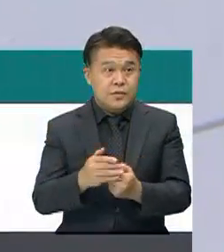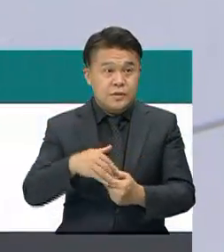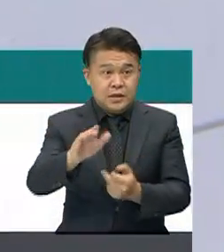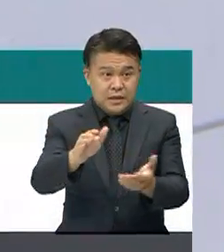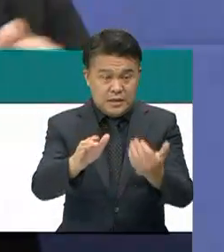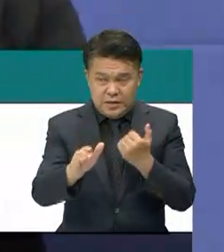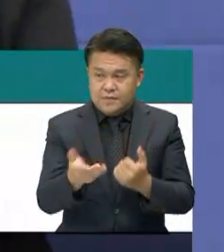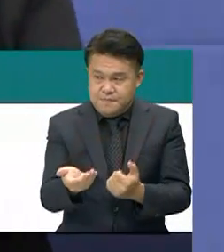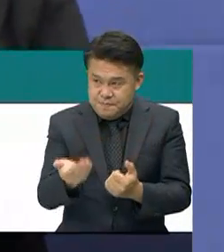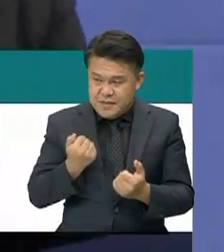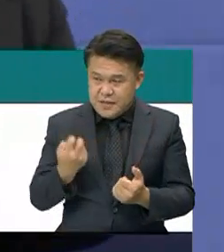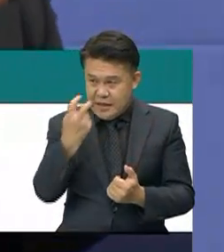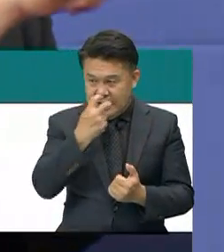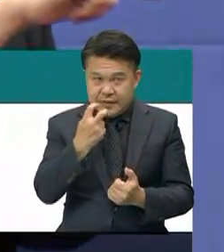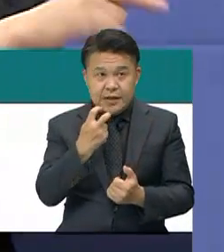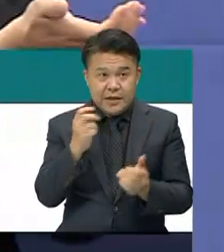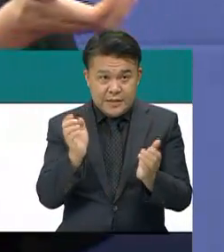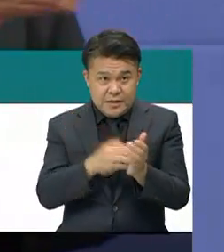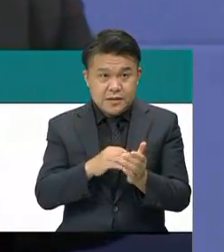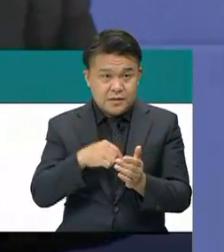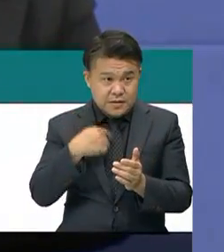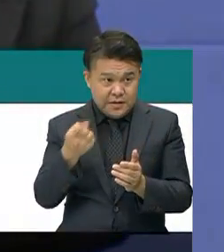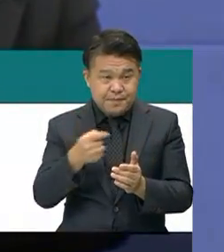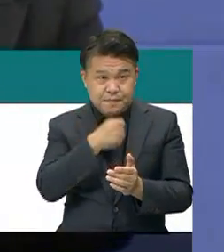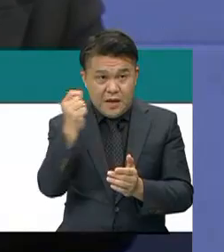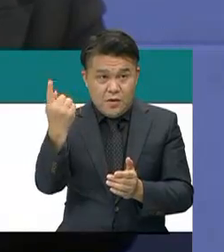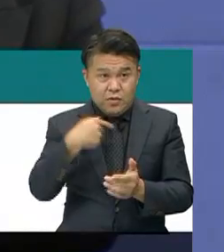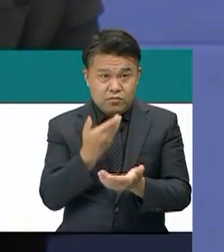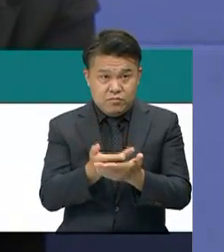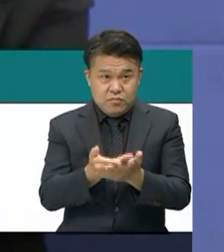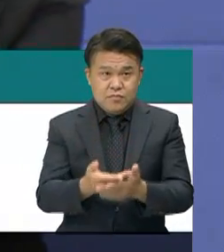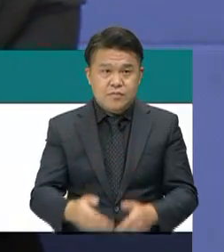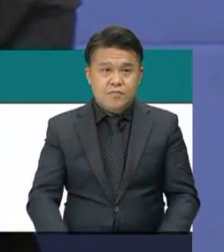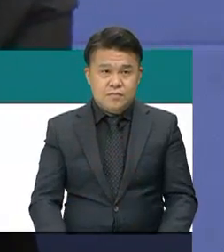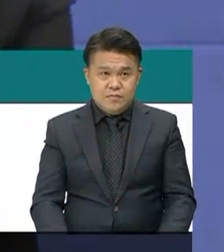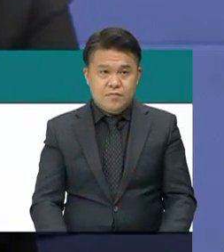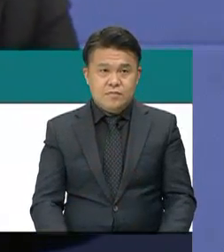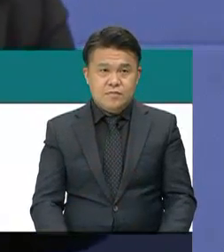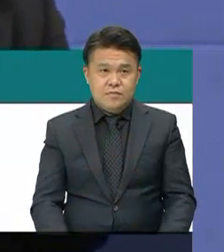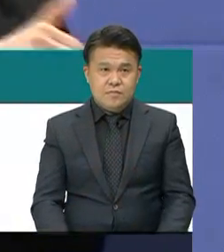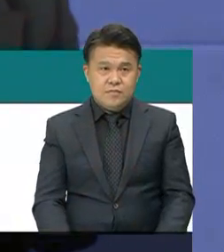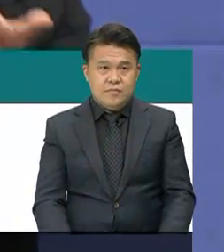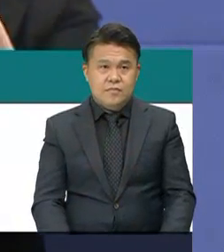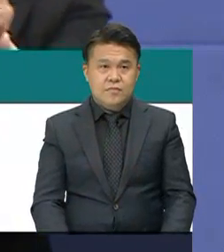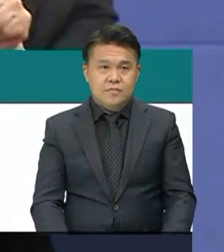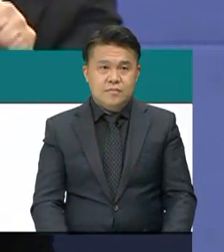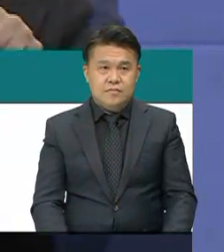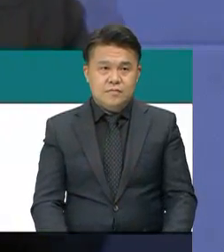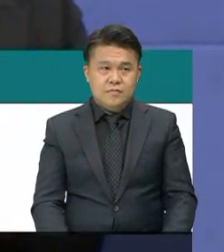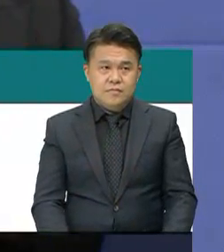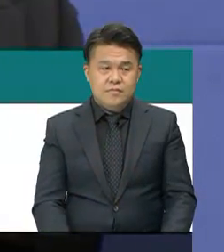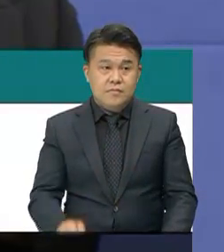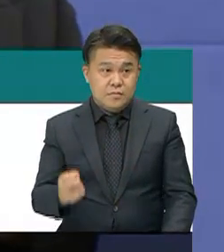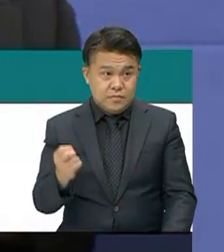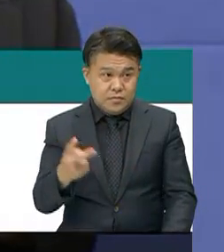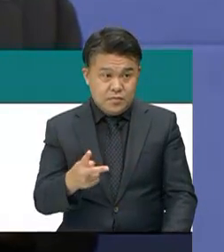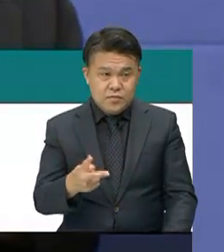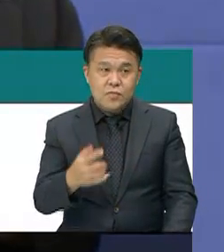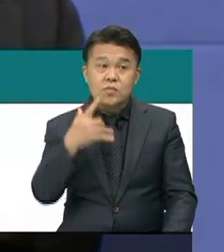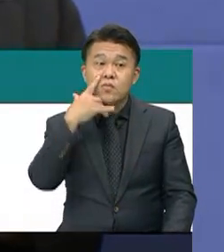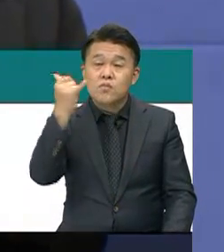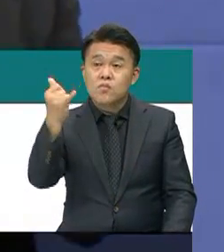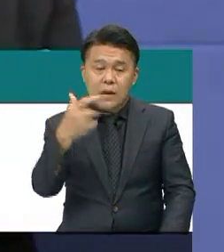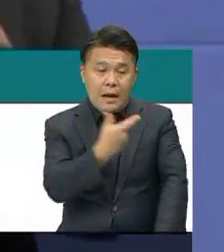전 진단검사를 받고 방문하시기를 강력히 권고합니다. 특히